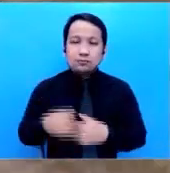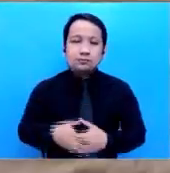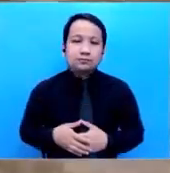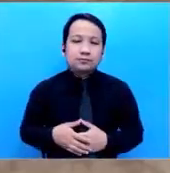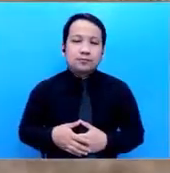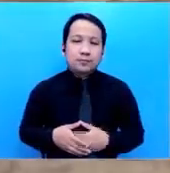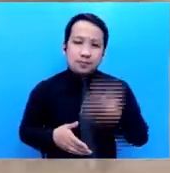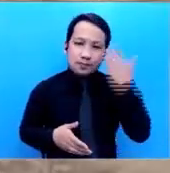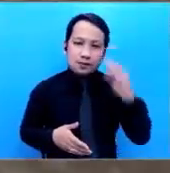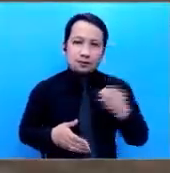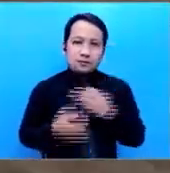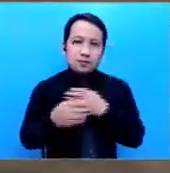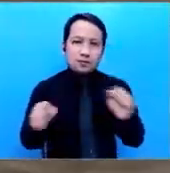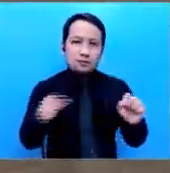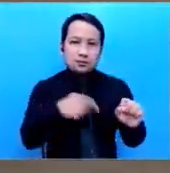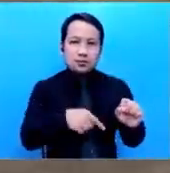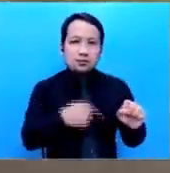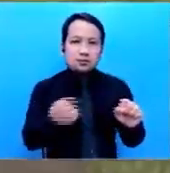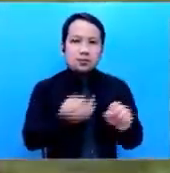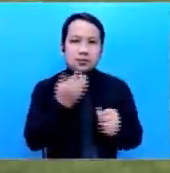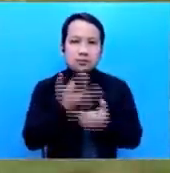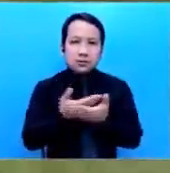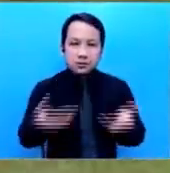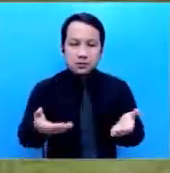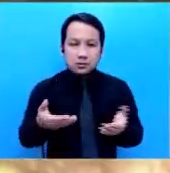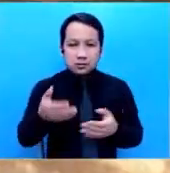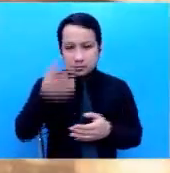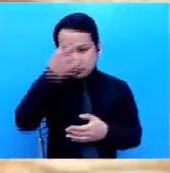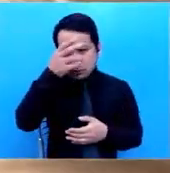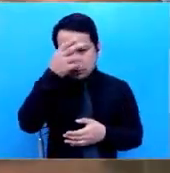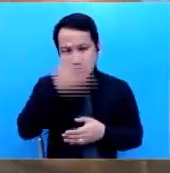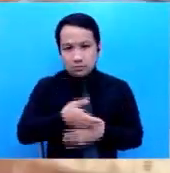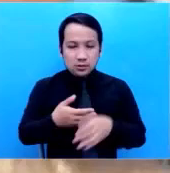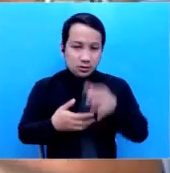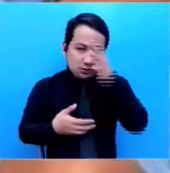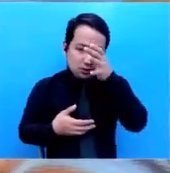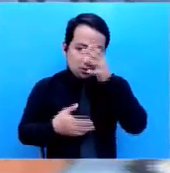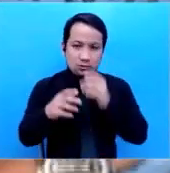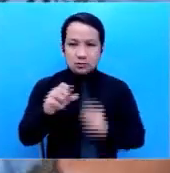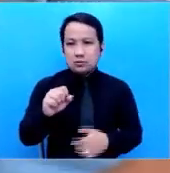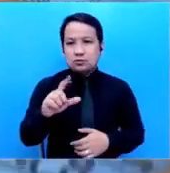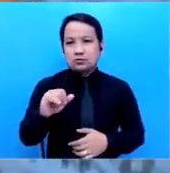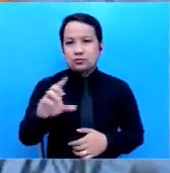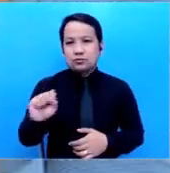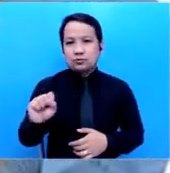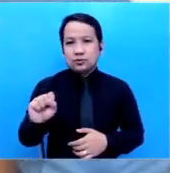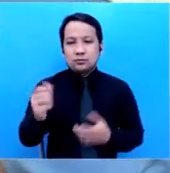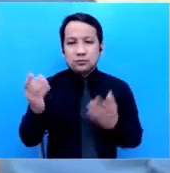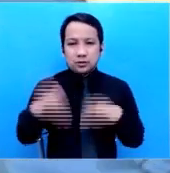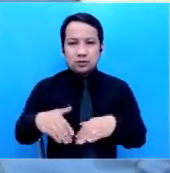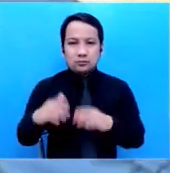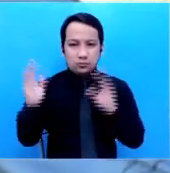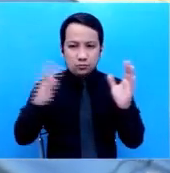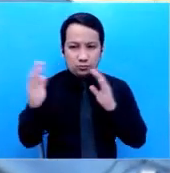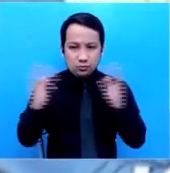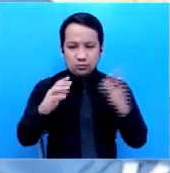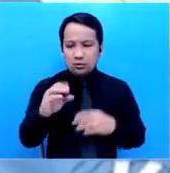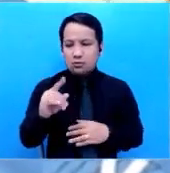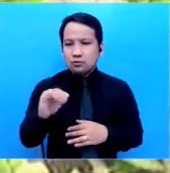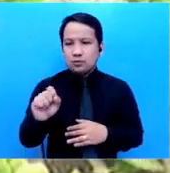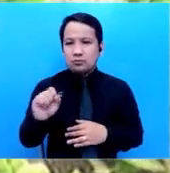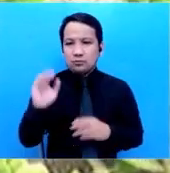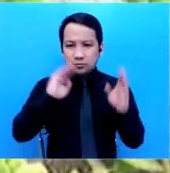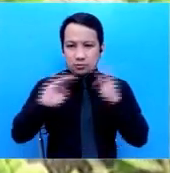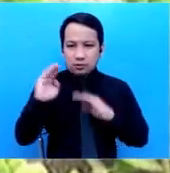na nila naisalba ang ilan sa mga alagang hayop. Si Tatay Sosimo na bumabangon pa lang sa epekto ng Bagyong Odette, problemado dahil